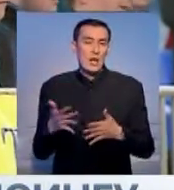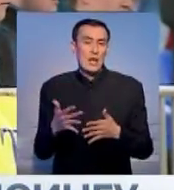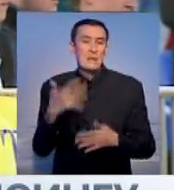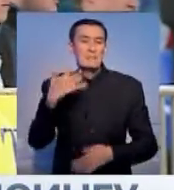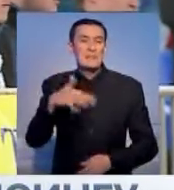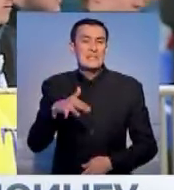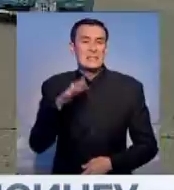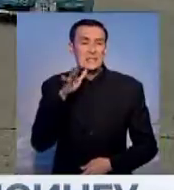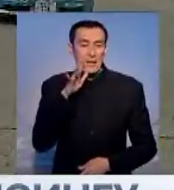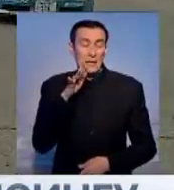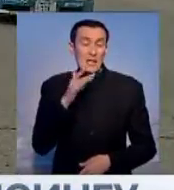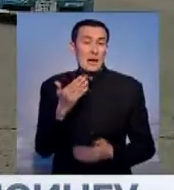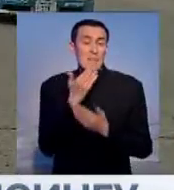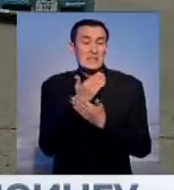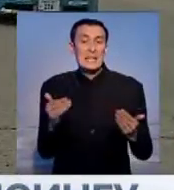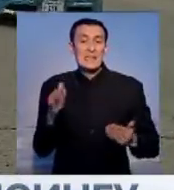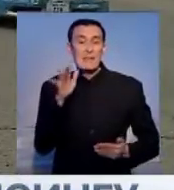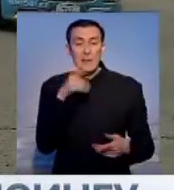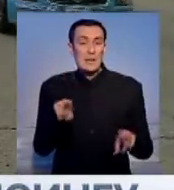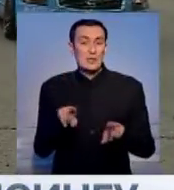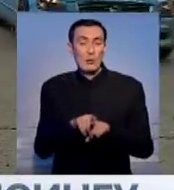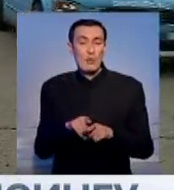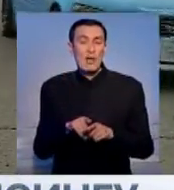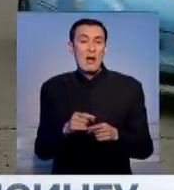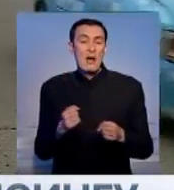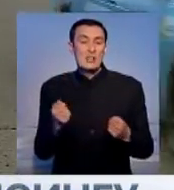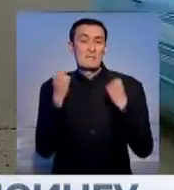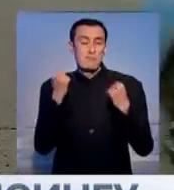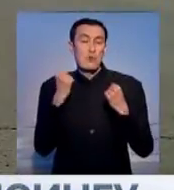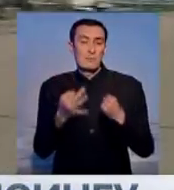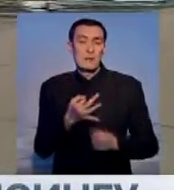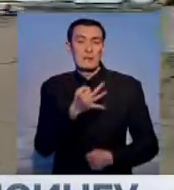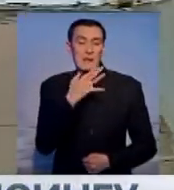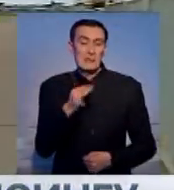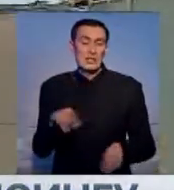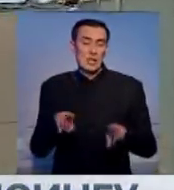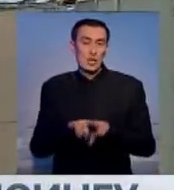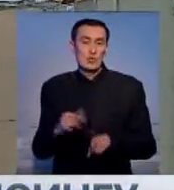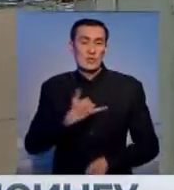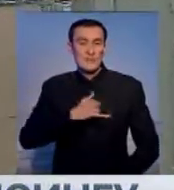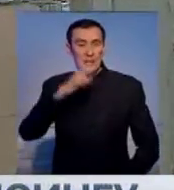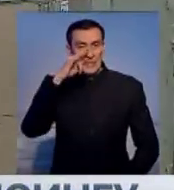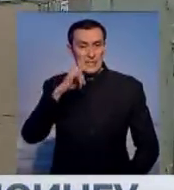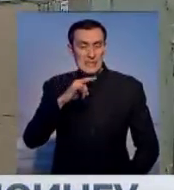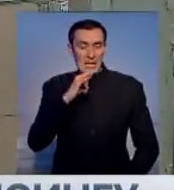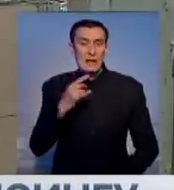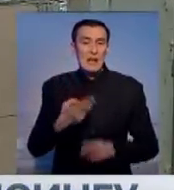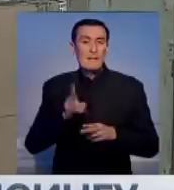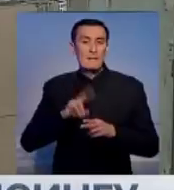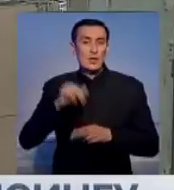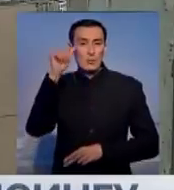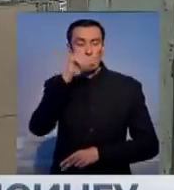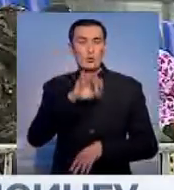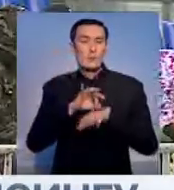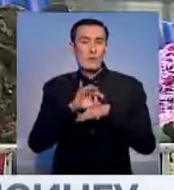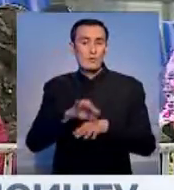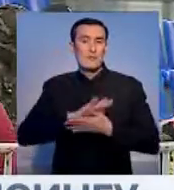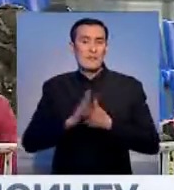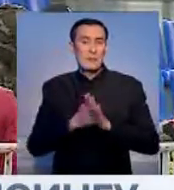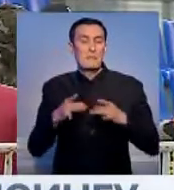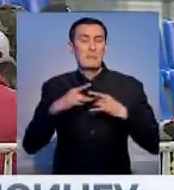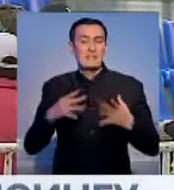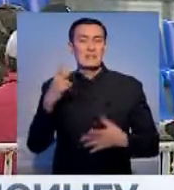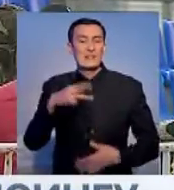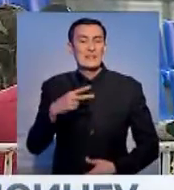более полувека. В последние годы такой вид автоспорта снискал популярность и в Казахстане. В этом году он проходит в рамках